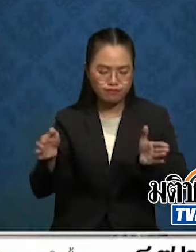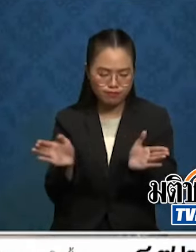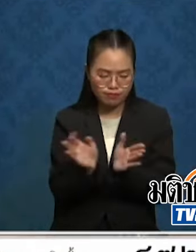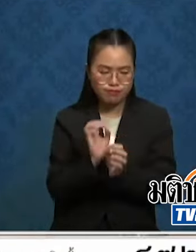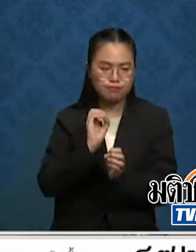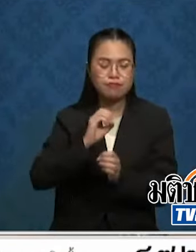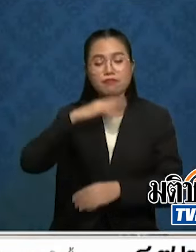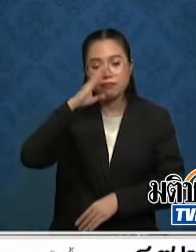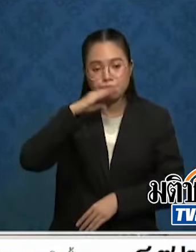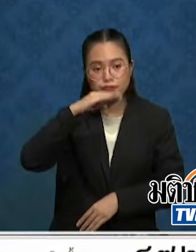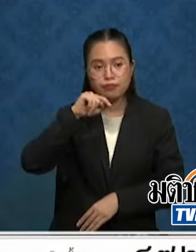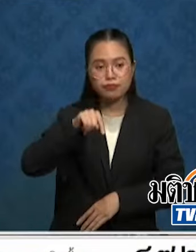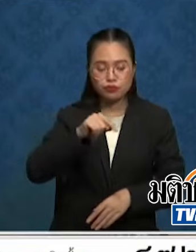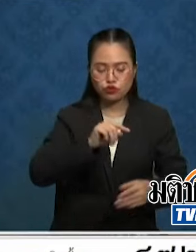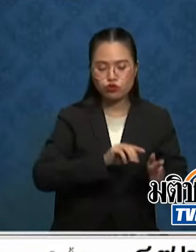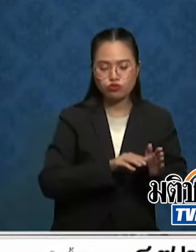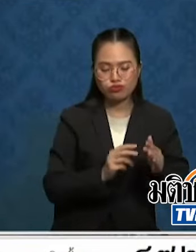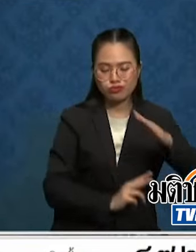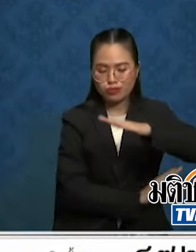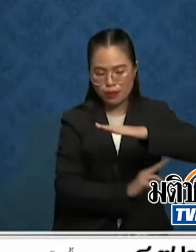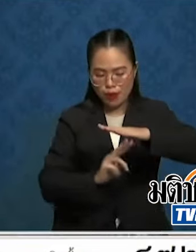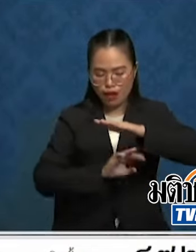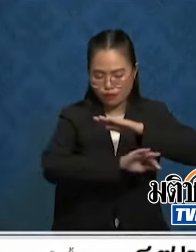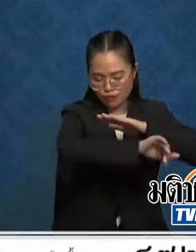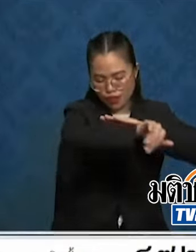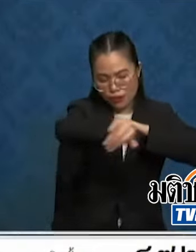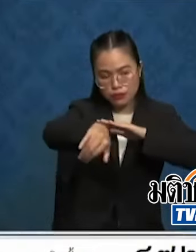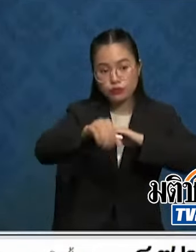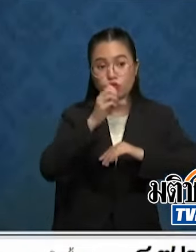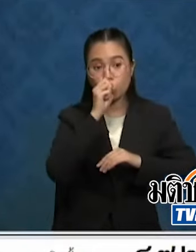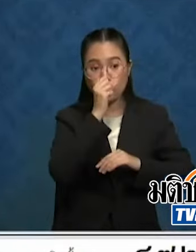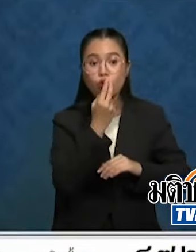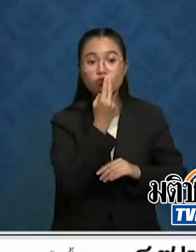จุดกลับรถสะพานคลองด่านขอสไลด์ด้วยครับ